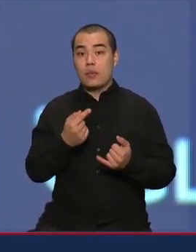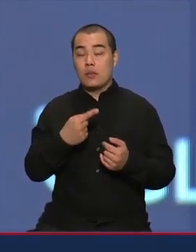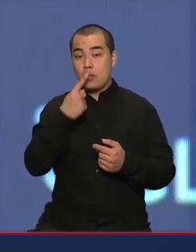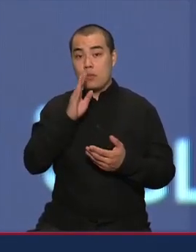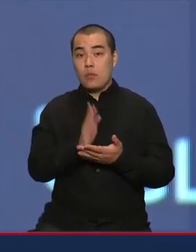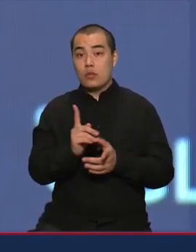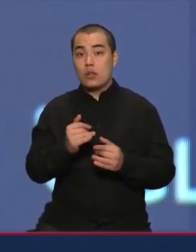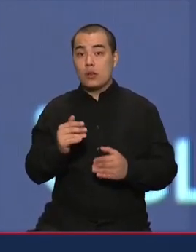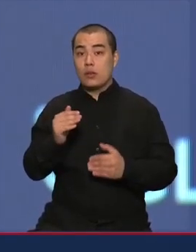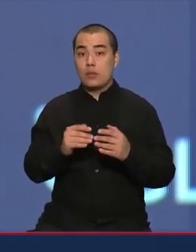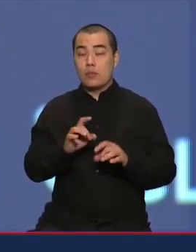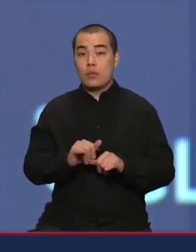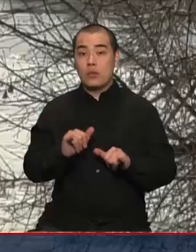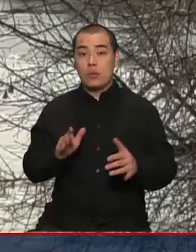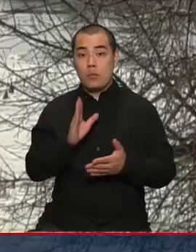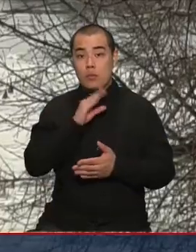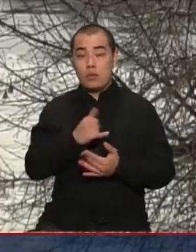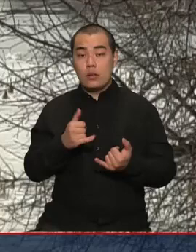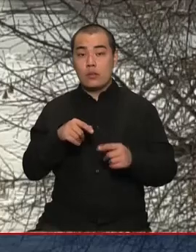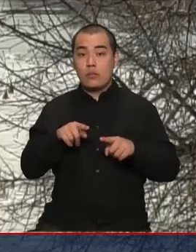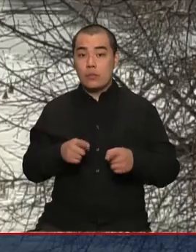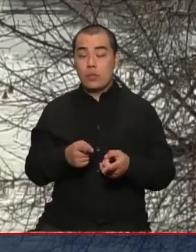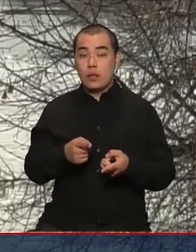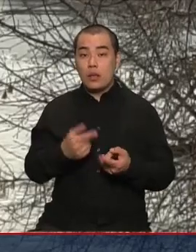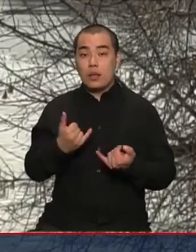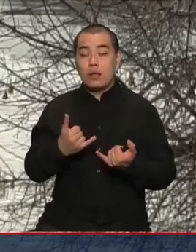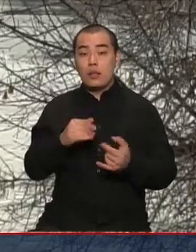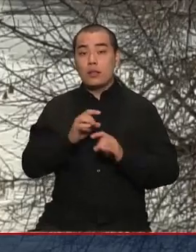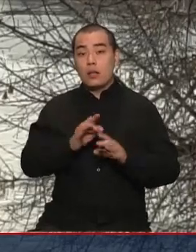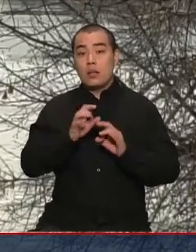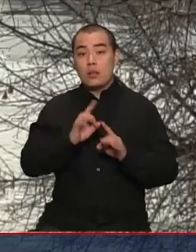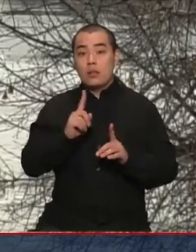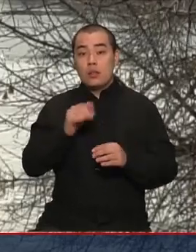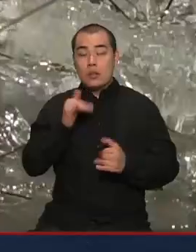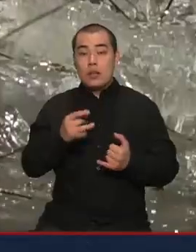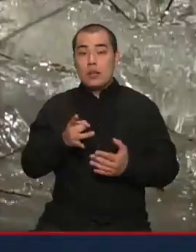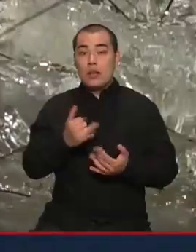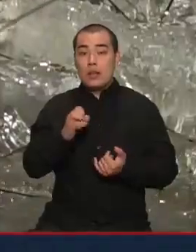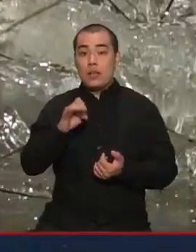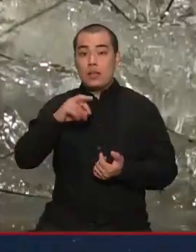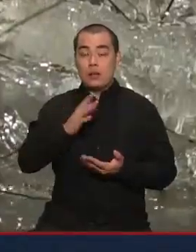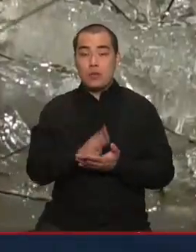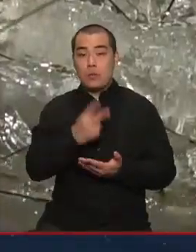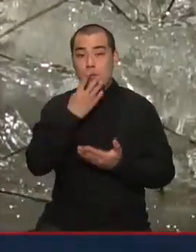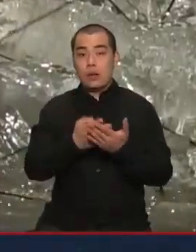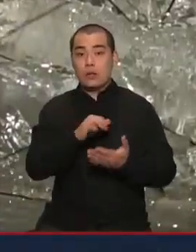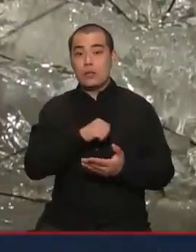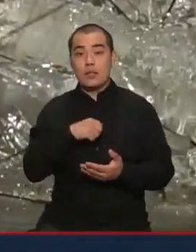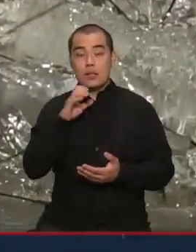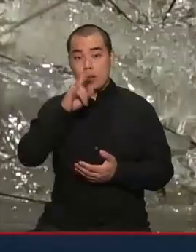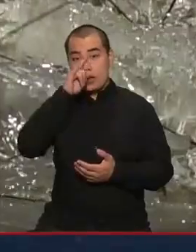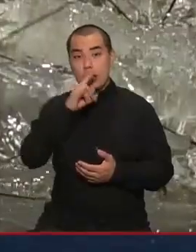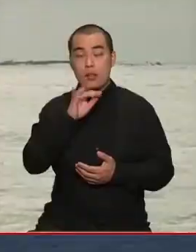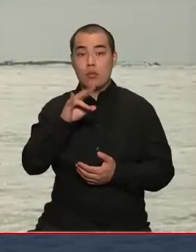воды и выхода рек на пойменные участки. А еще синоптики предупреждают о внушительном разливе рек Есиль в Северо-Кастанской области, а также Норы